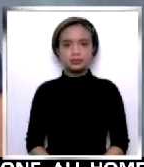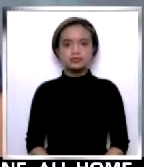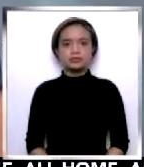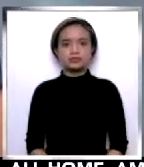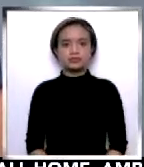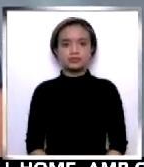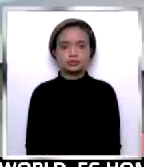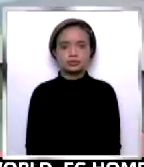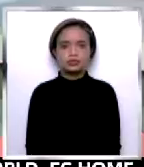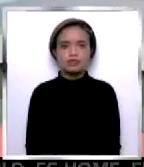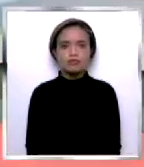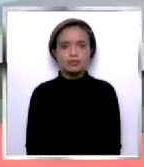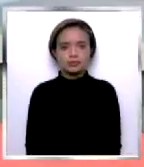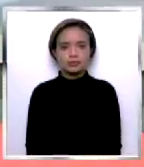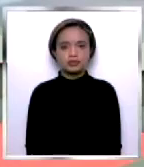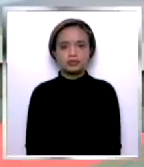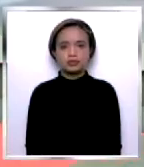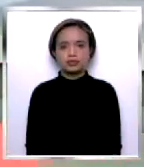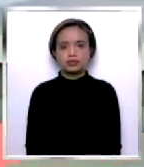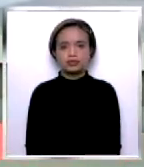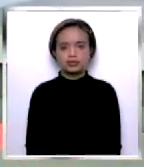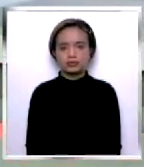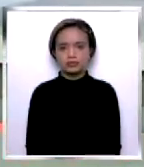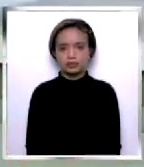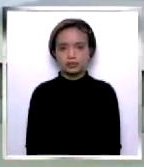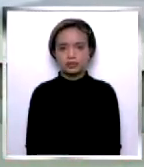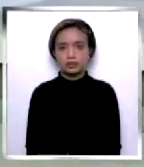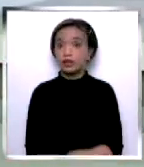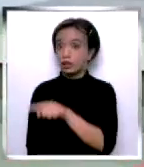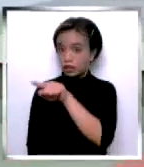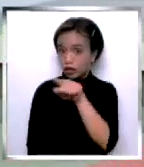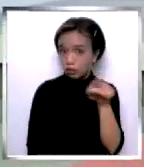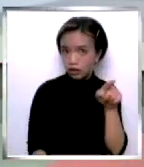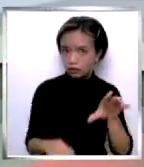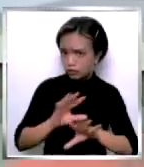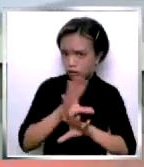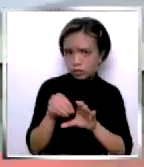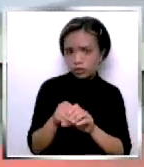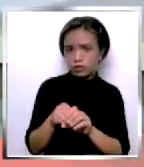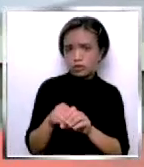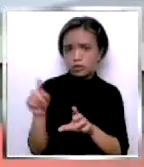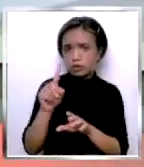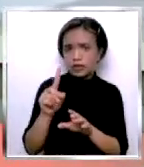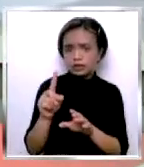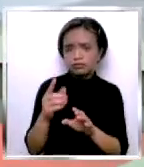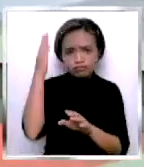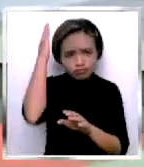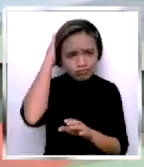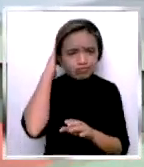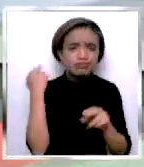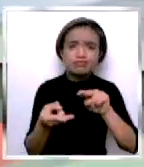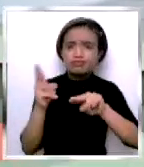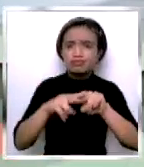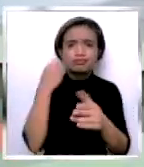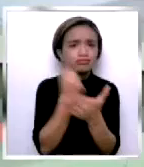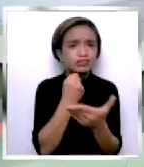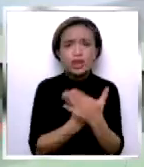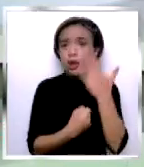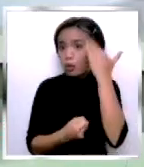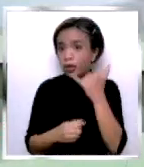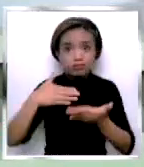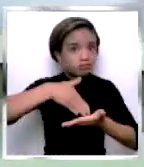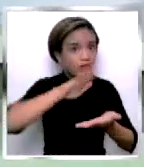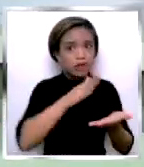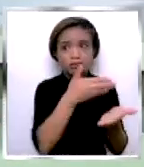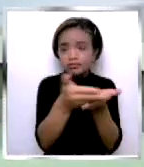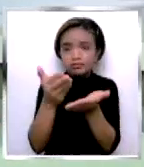24 Oras. Kabilang ba kayo sa mga umaapila ng itaas ang sahod dahil sa mahal na mga bilihin?